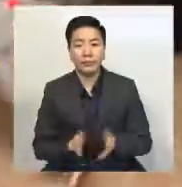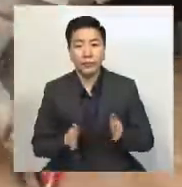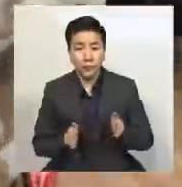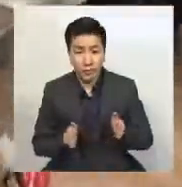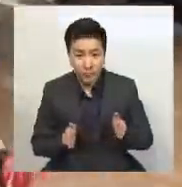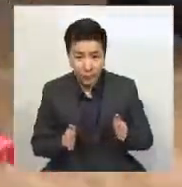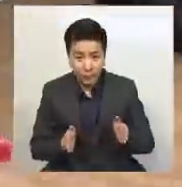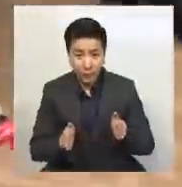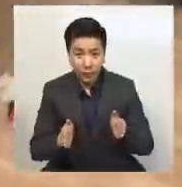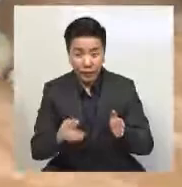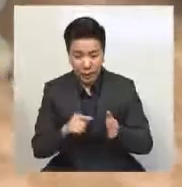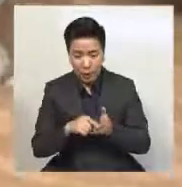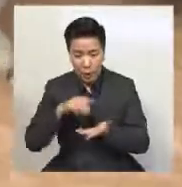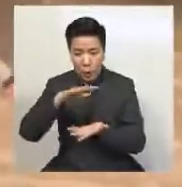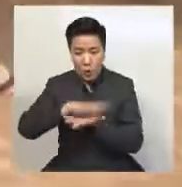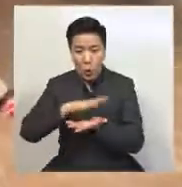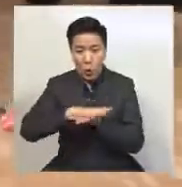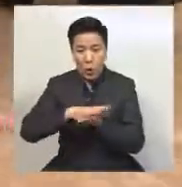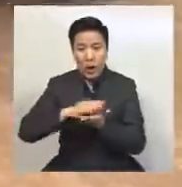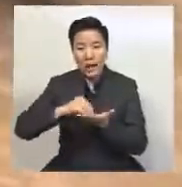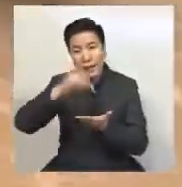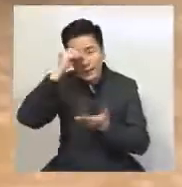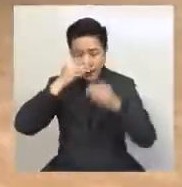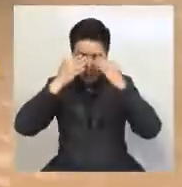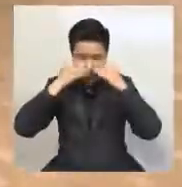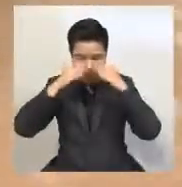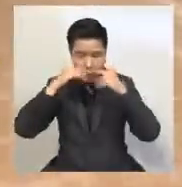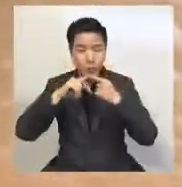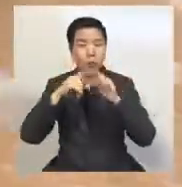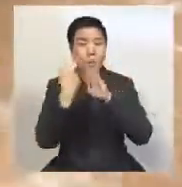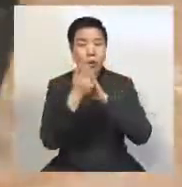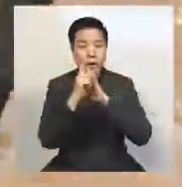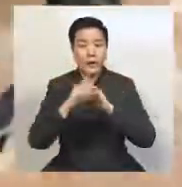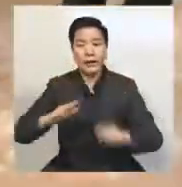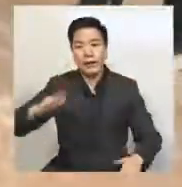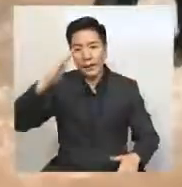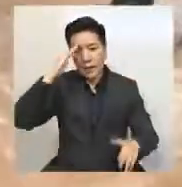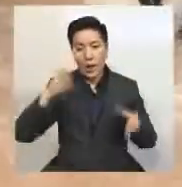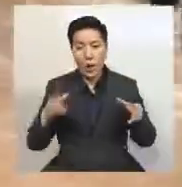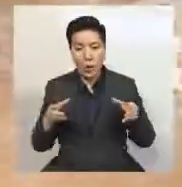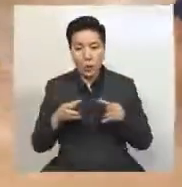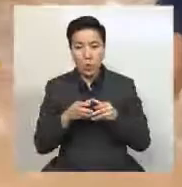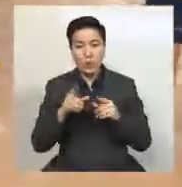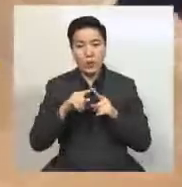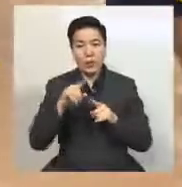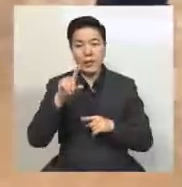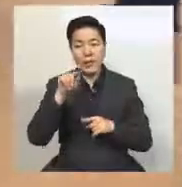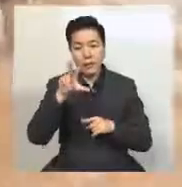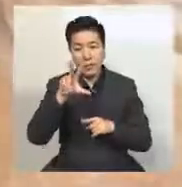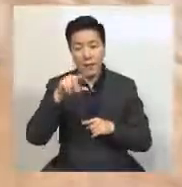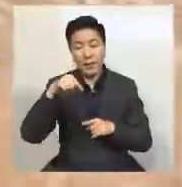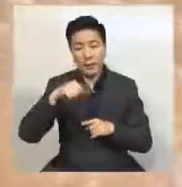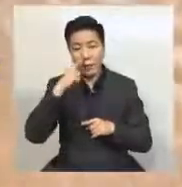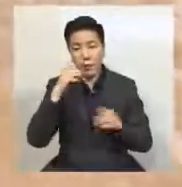นมะลิวันช่วงปากทางเข้าโรงเรียนการศึกษาคนตาบอดขอนแก่นเจ้าหน้าที่ทหารมณฑลทหารบกที่23ค่ายศรีพัชริน